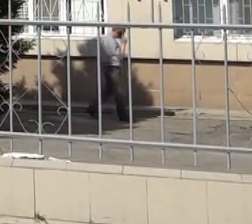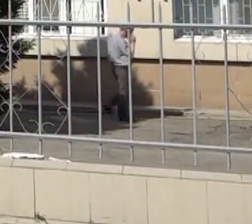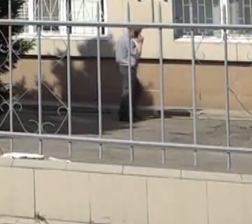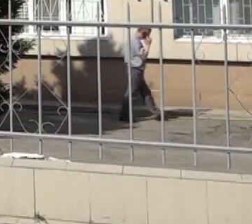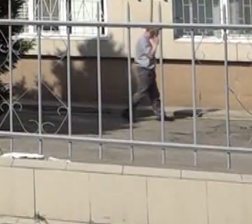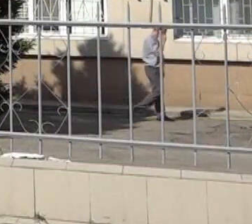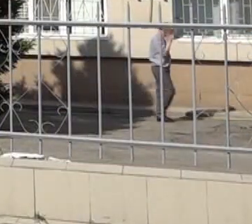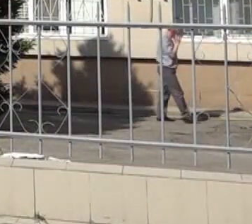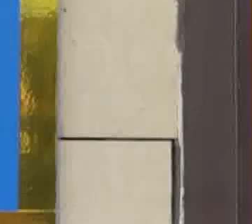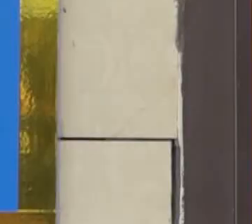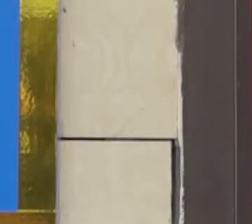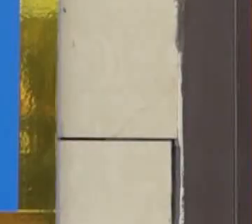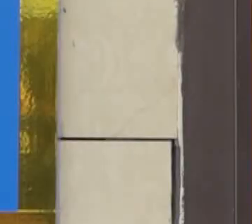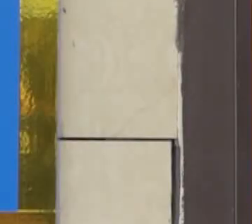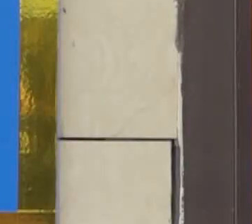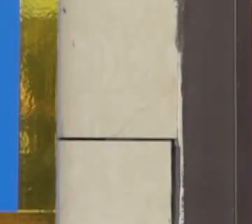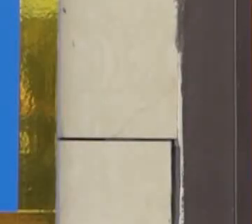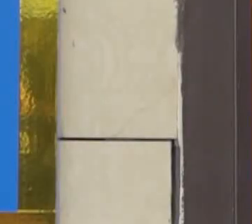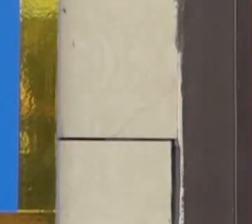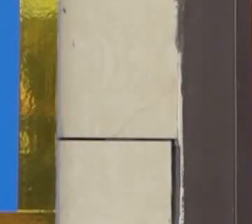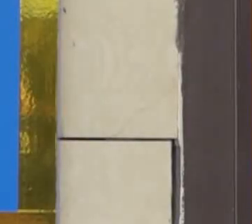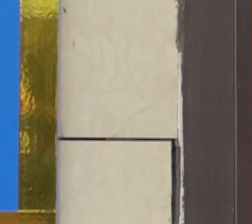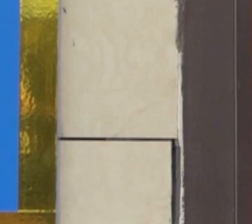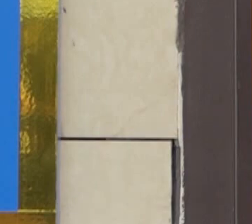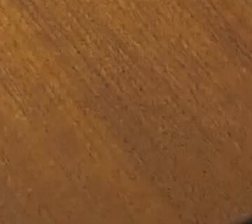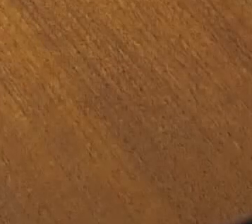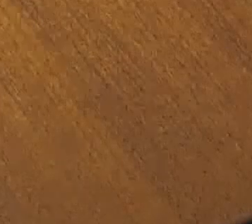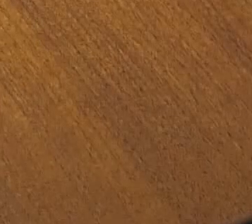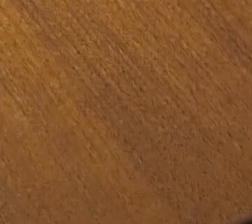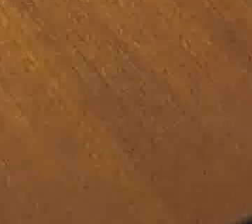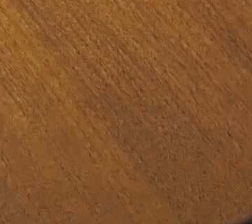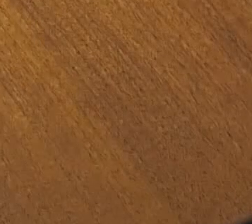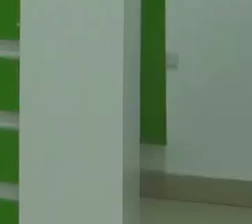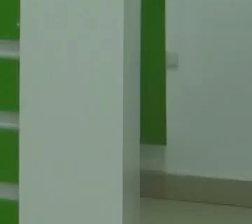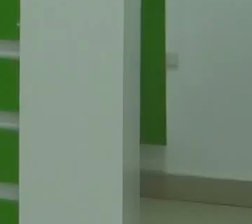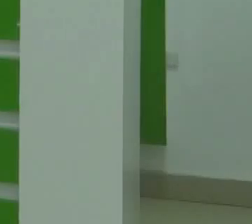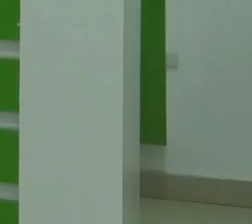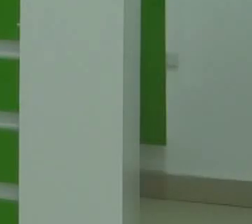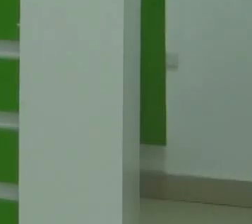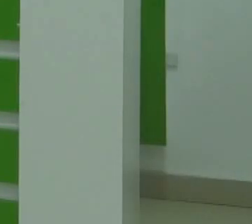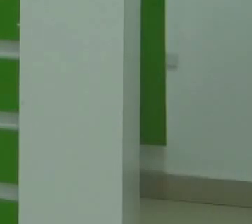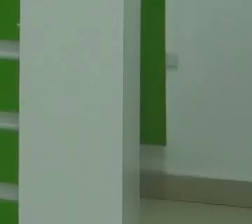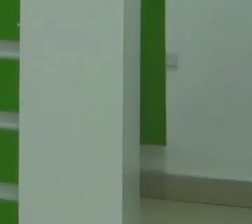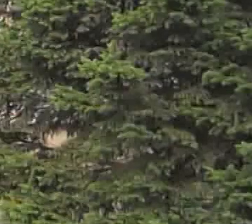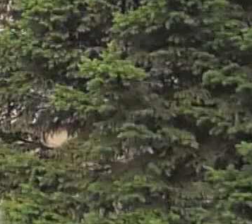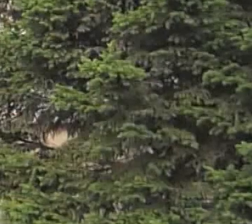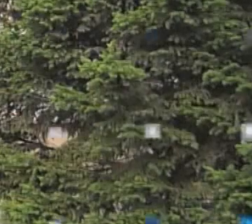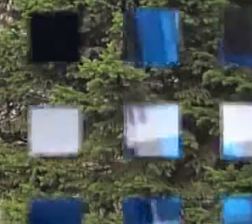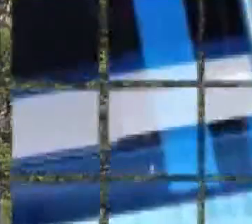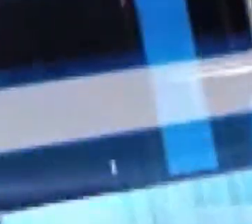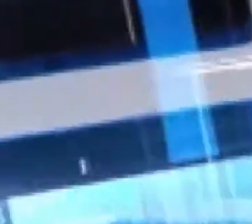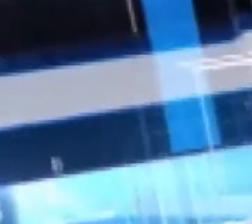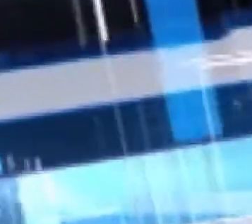Вынесен приговор мошенникам, обманувшим 93 человека в семье. Они заманивали людей в ловушку через OLX посредством